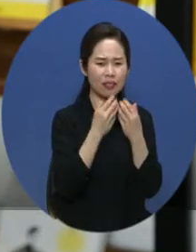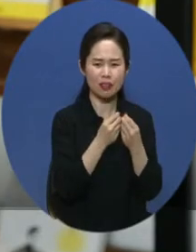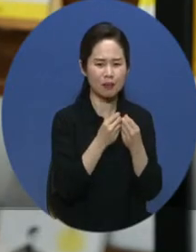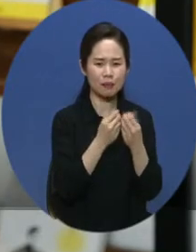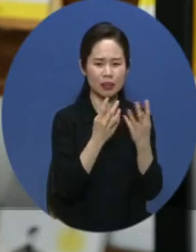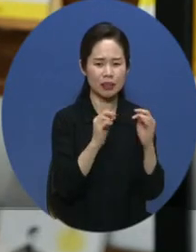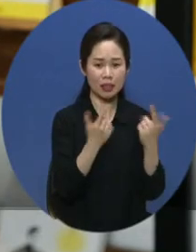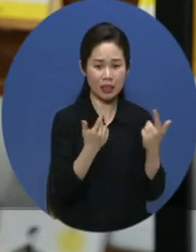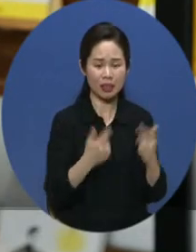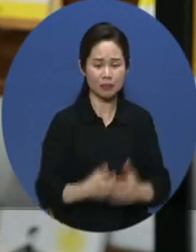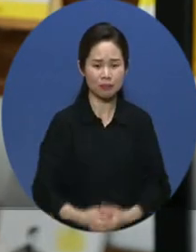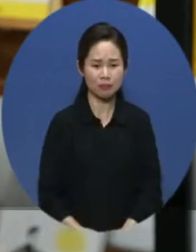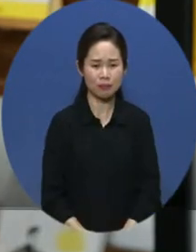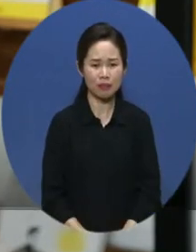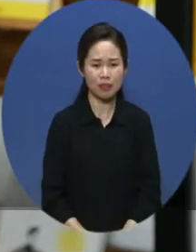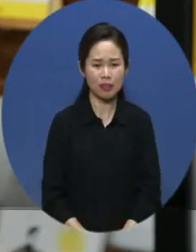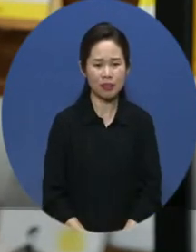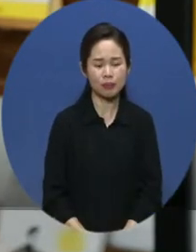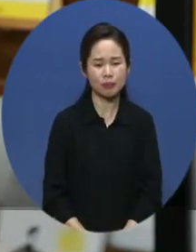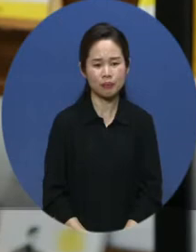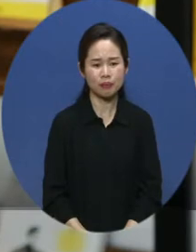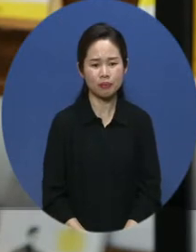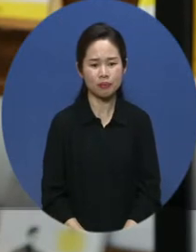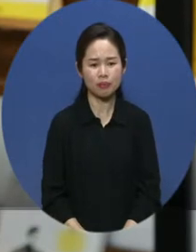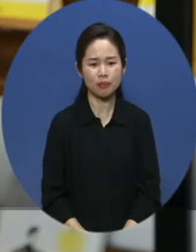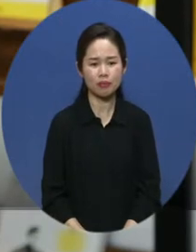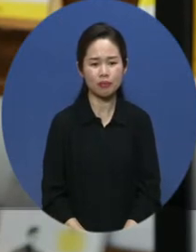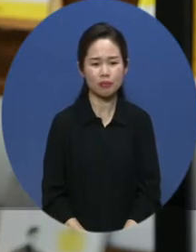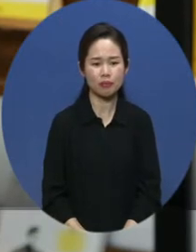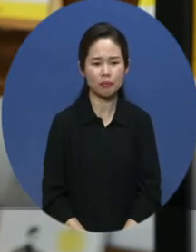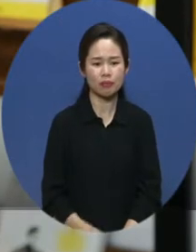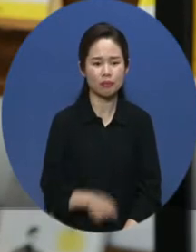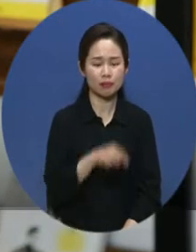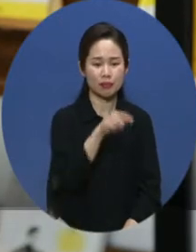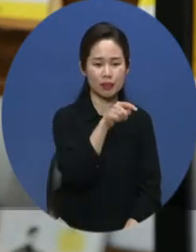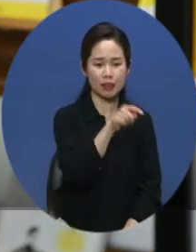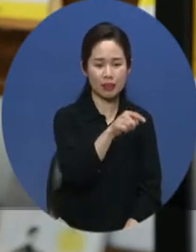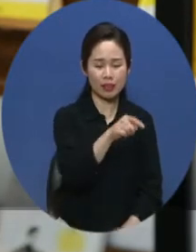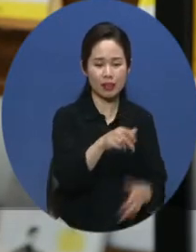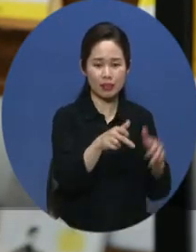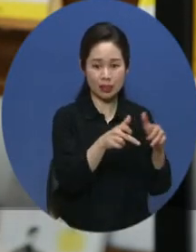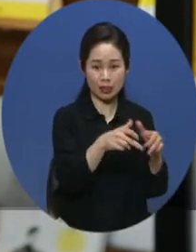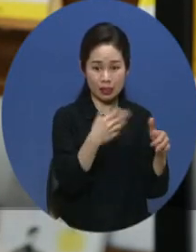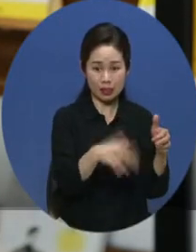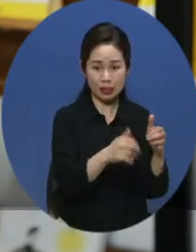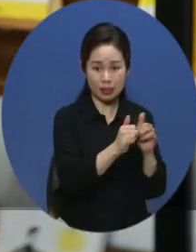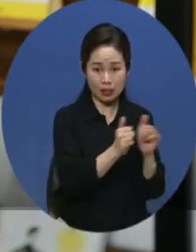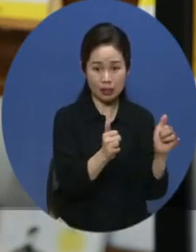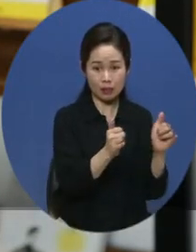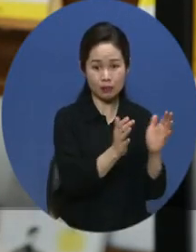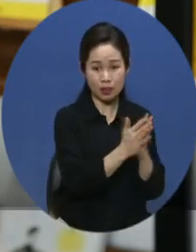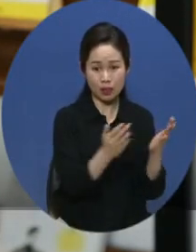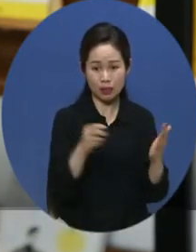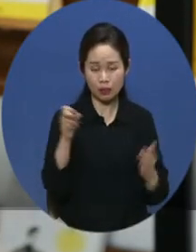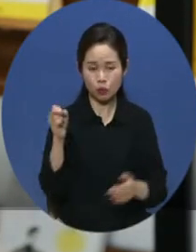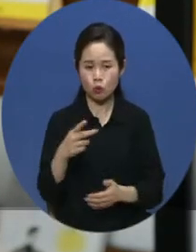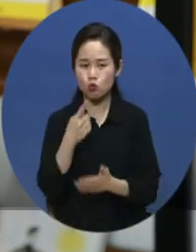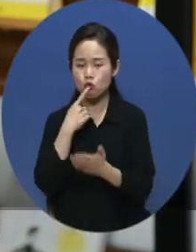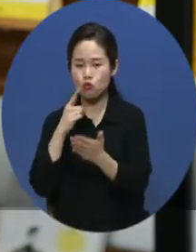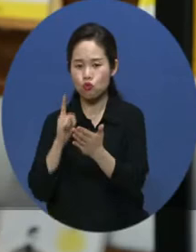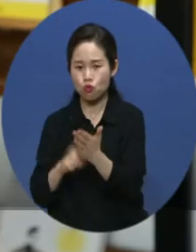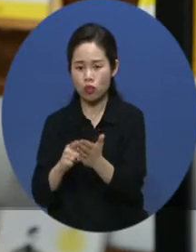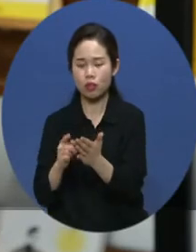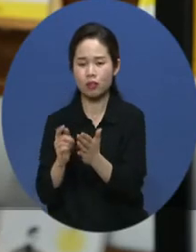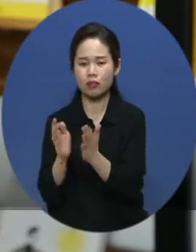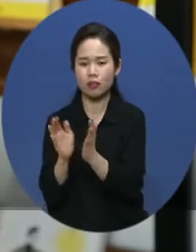수준이고요. 이 비장애인 도서 글과 그리고 이 느린 학습자용 쉬운 글의 큰